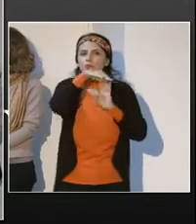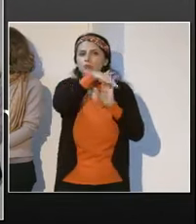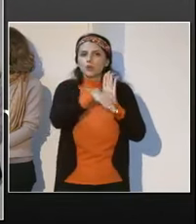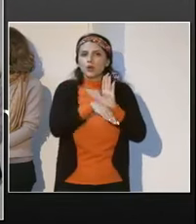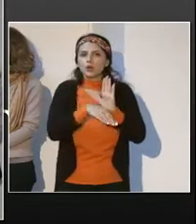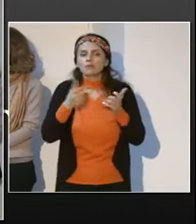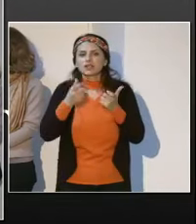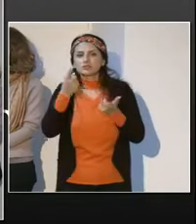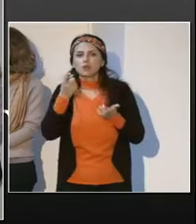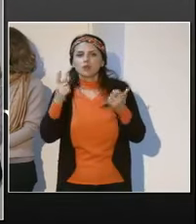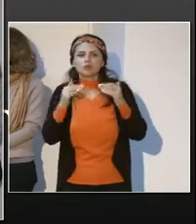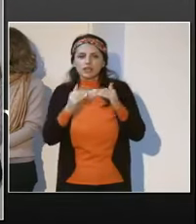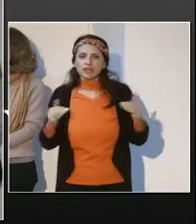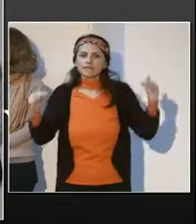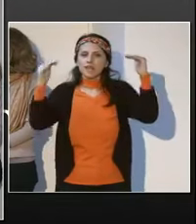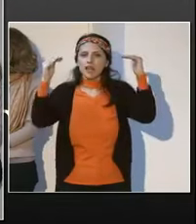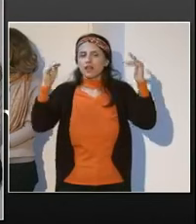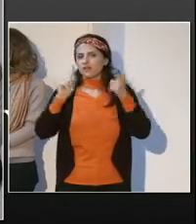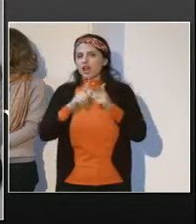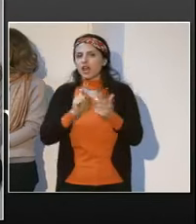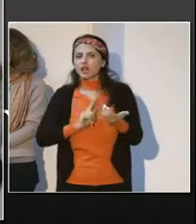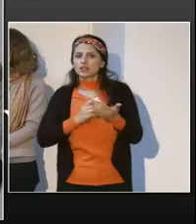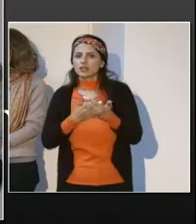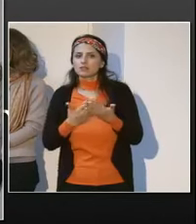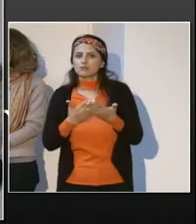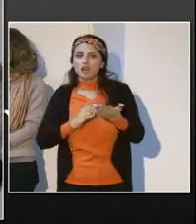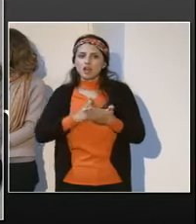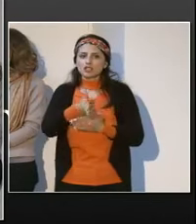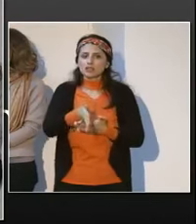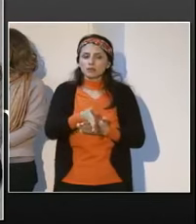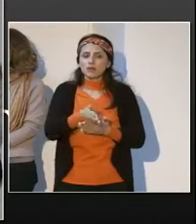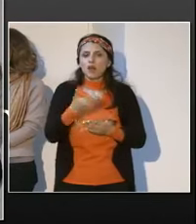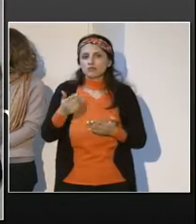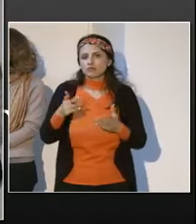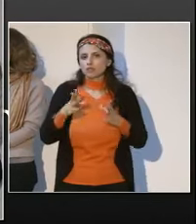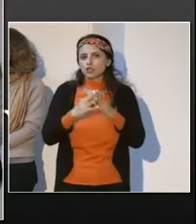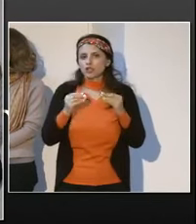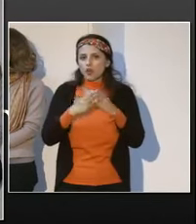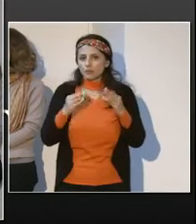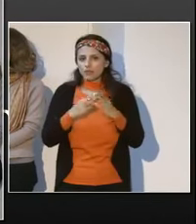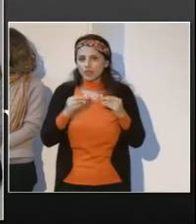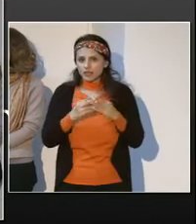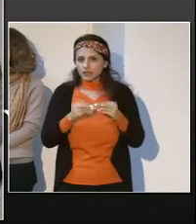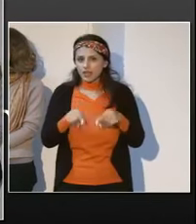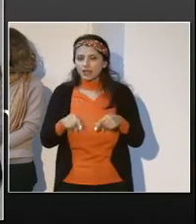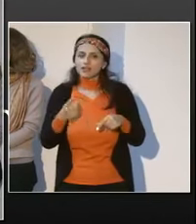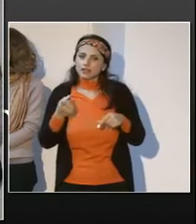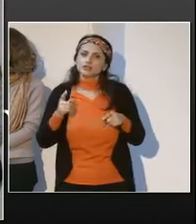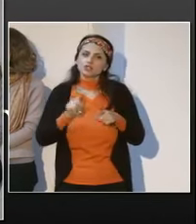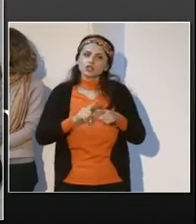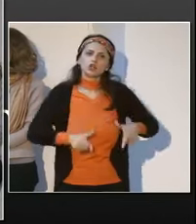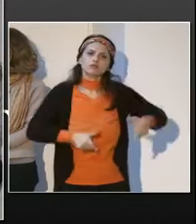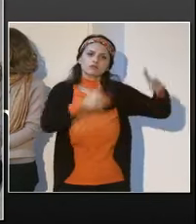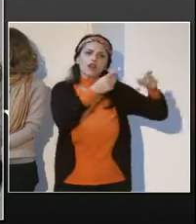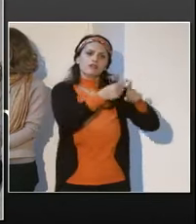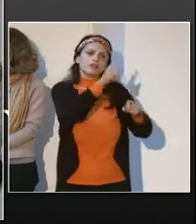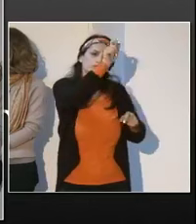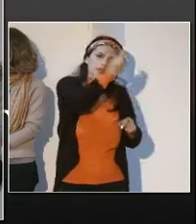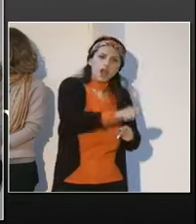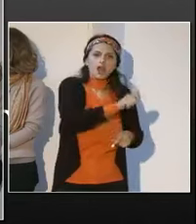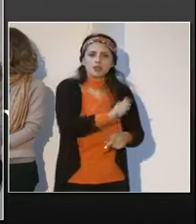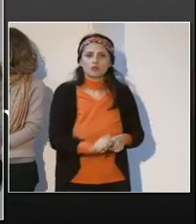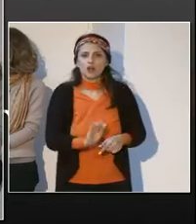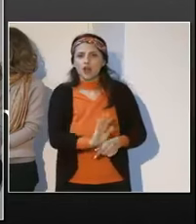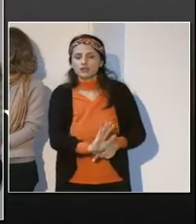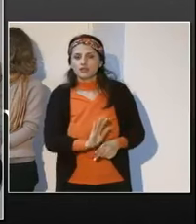de accesibilizare Romania și despre dinamizarea procesului de dezinstituționalizare aceste